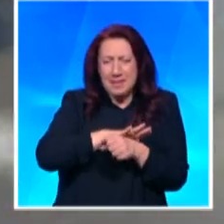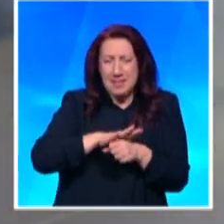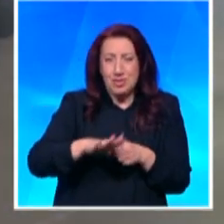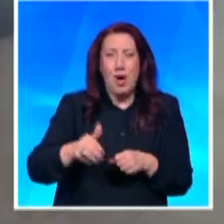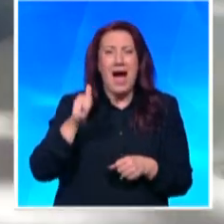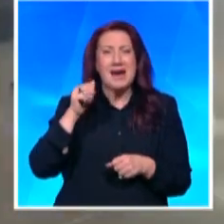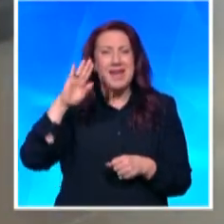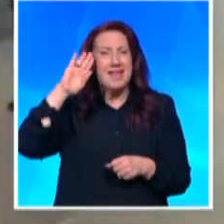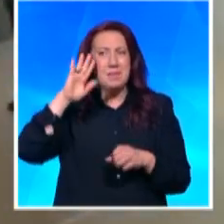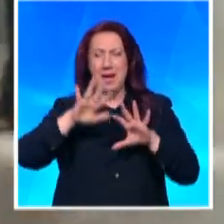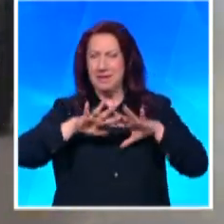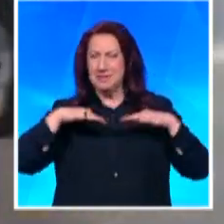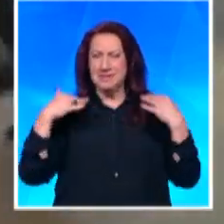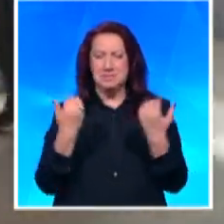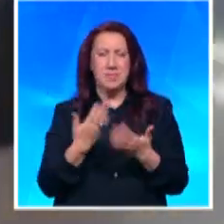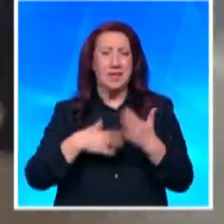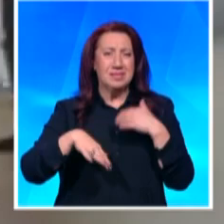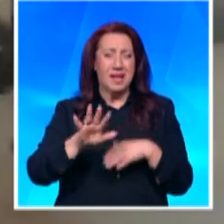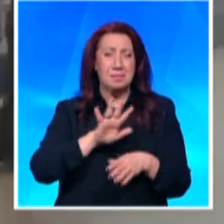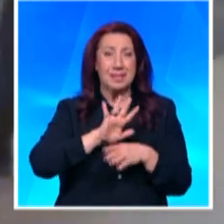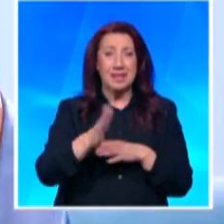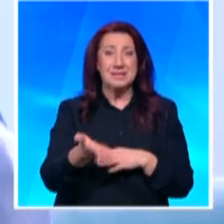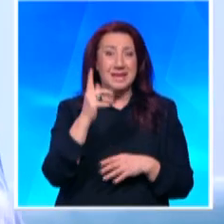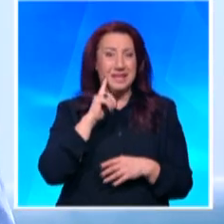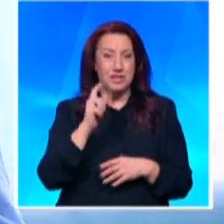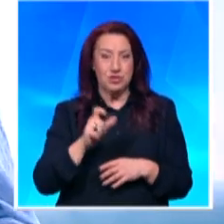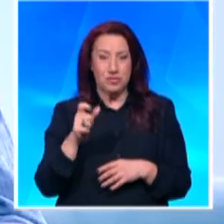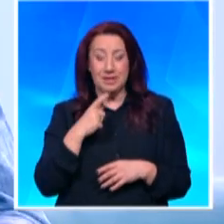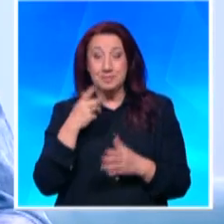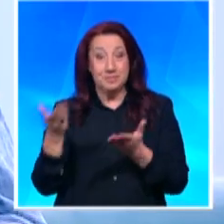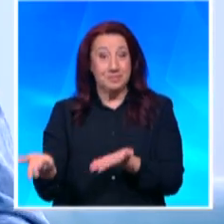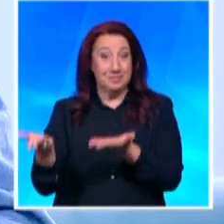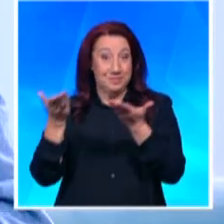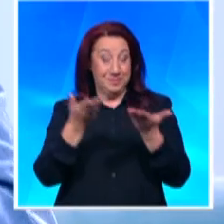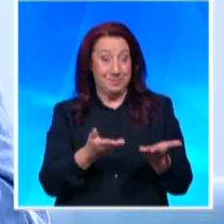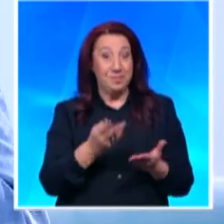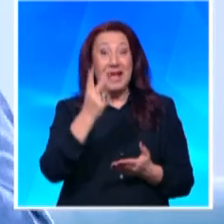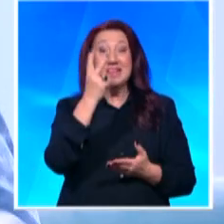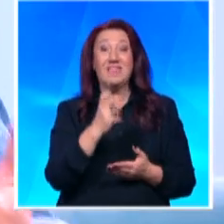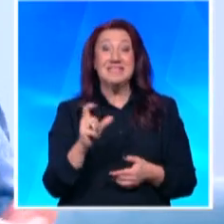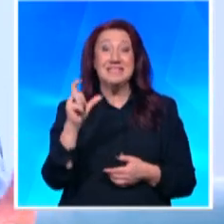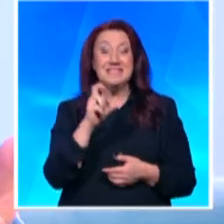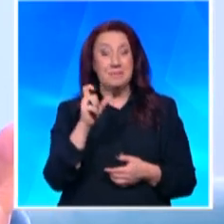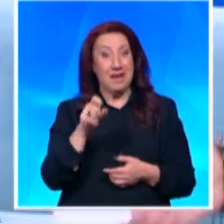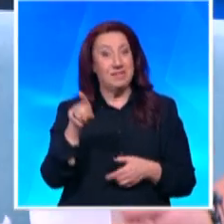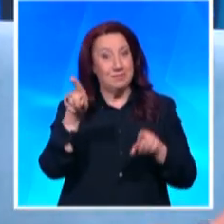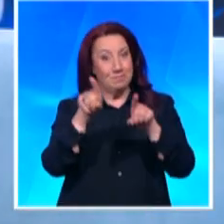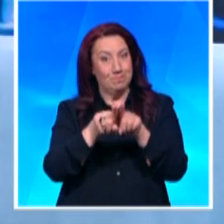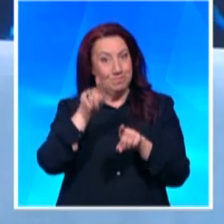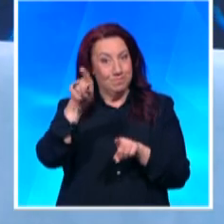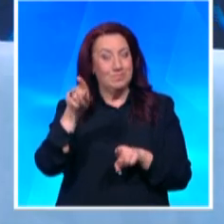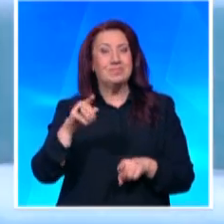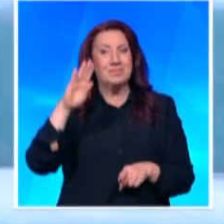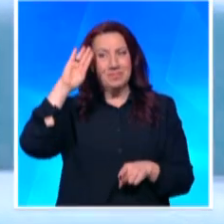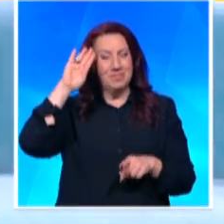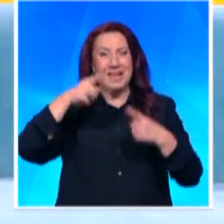души. Използвам повода да поканя всички на 20 септември в Арена София. Страшен концерт. Цялото интервю с